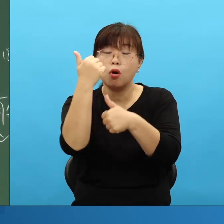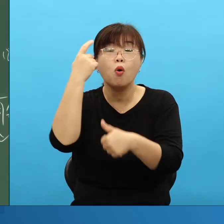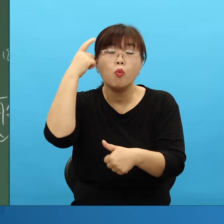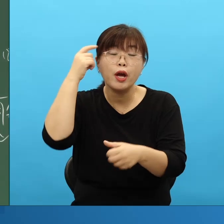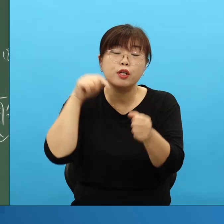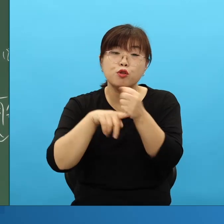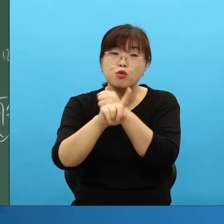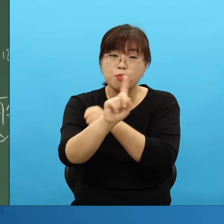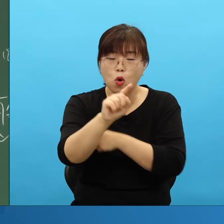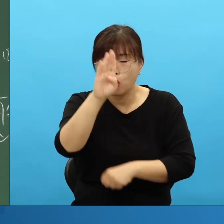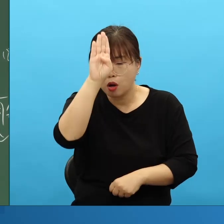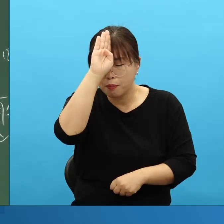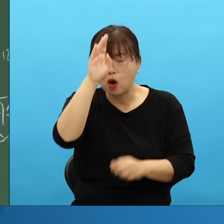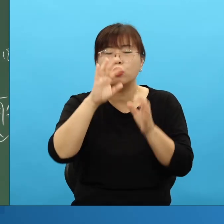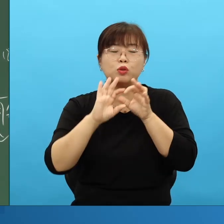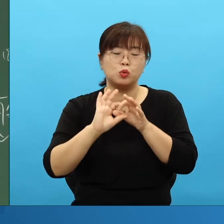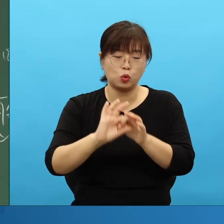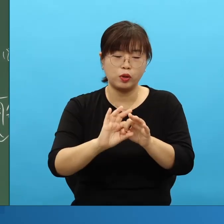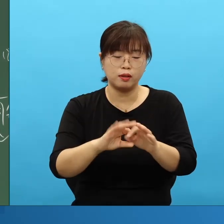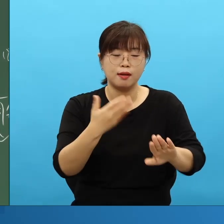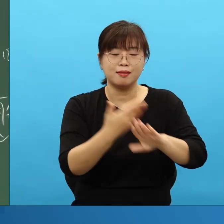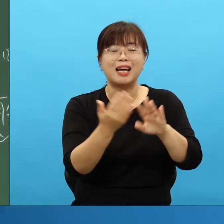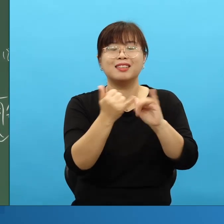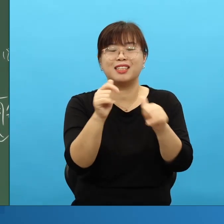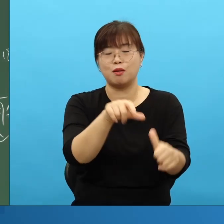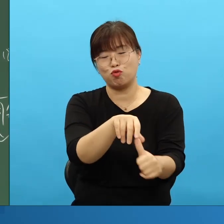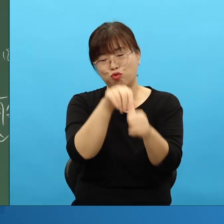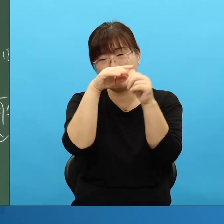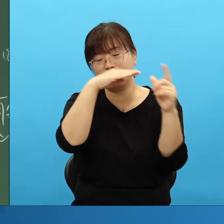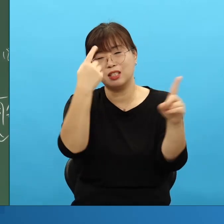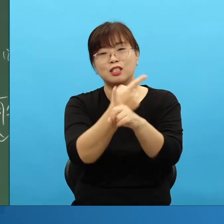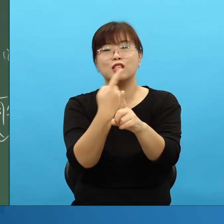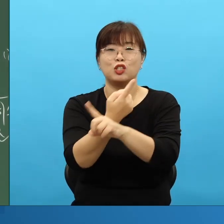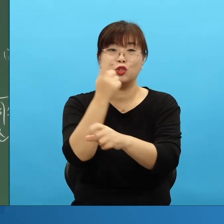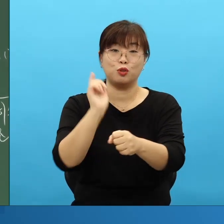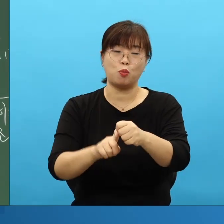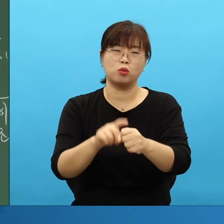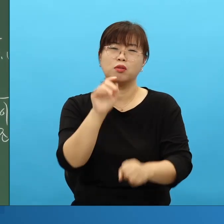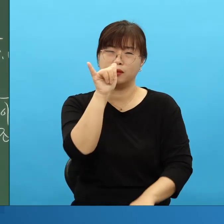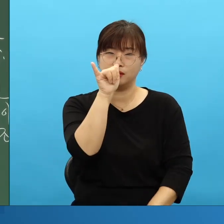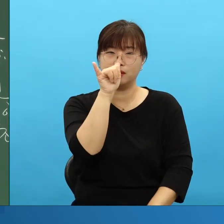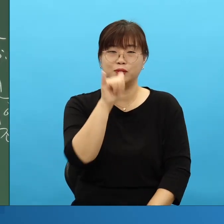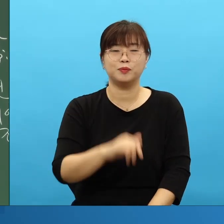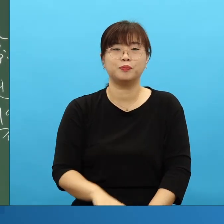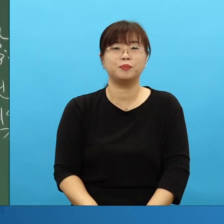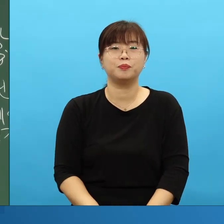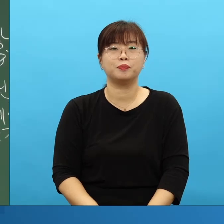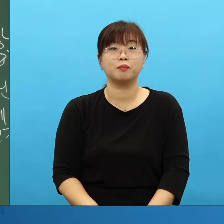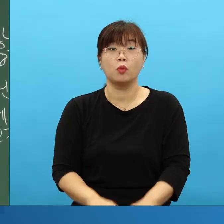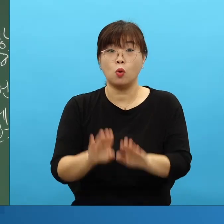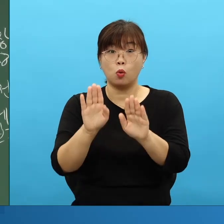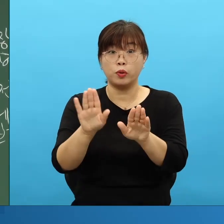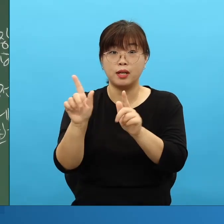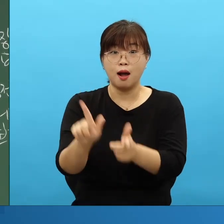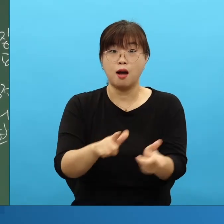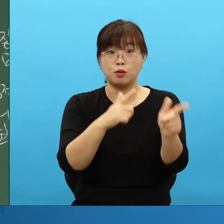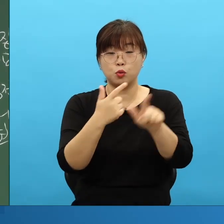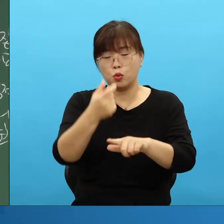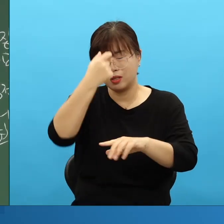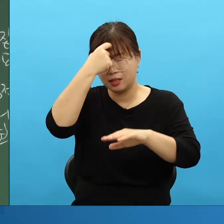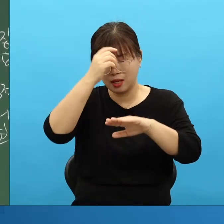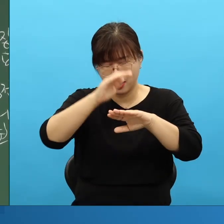by which God has called you so that he can use you to save countless numbers of others. 오늘 종일 예배하시는